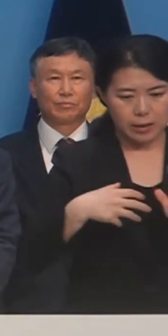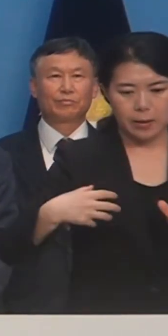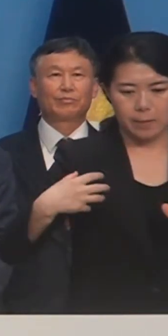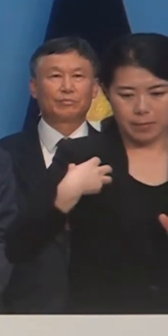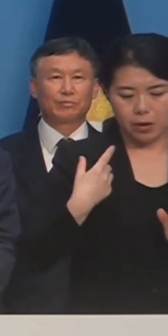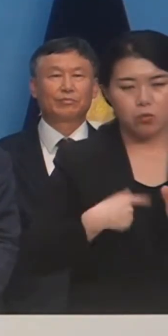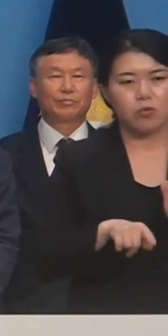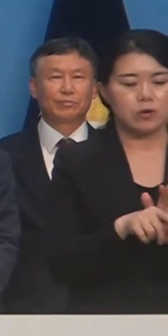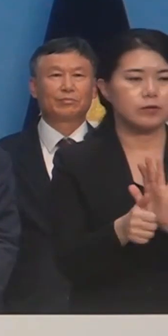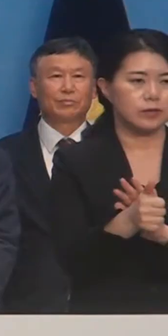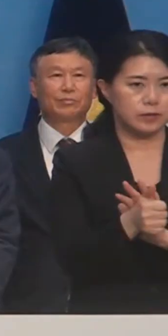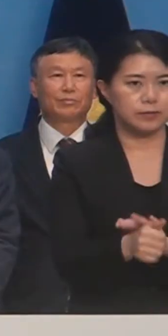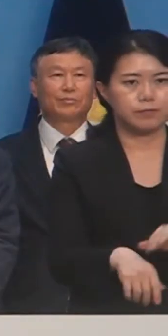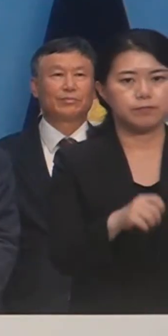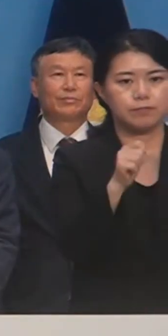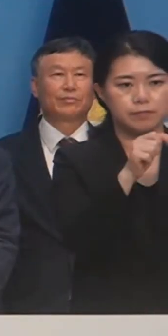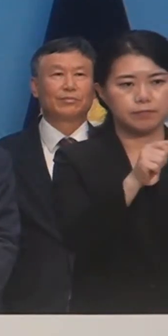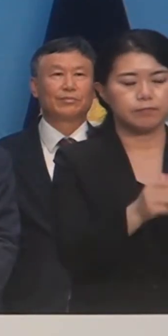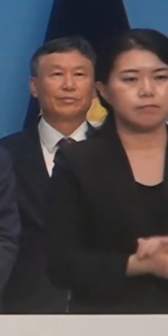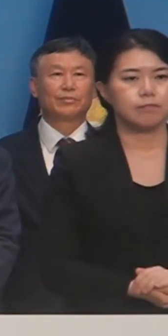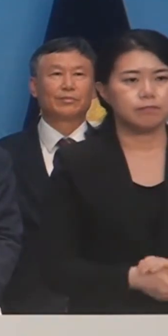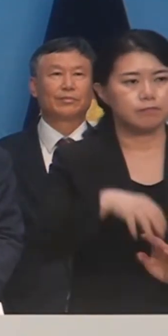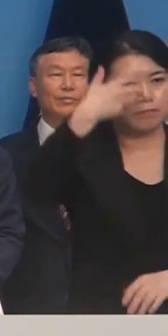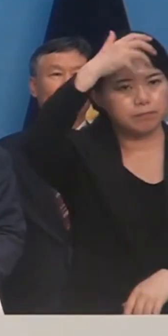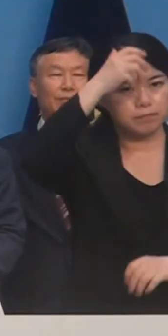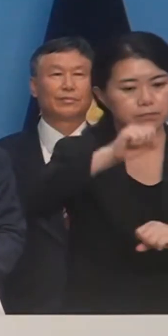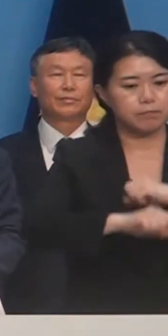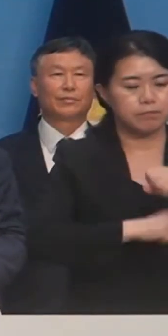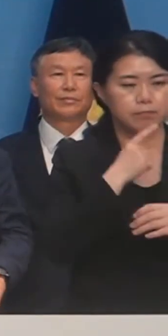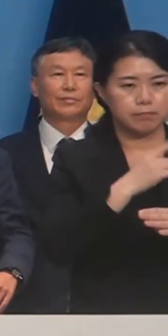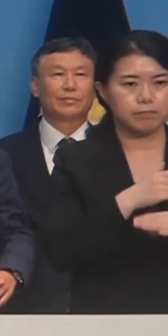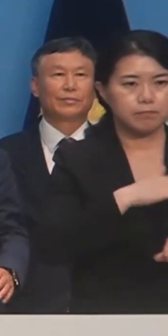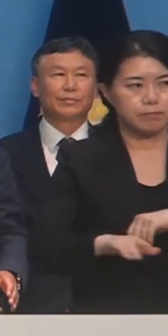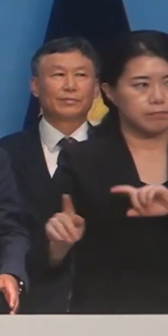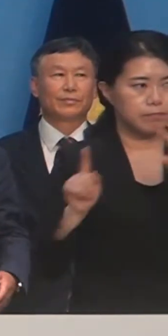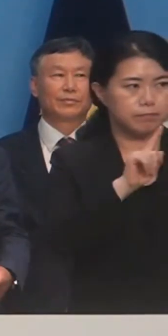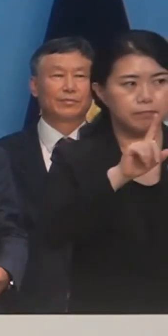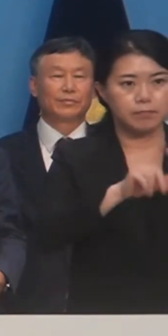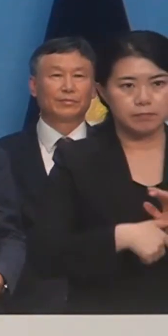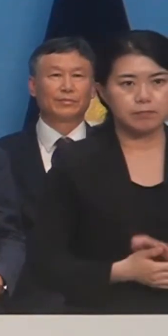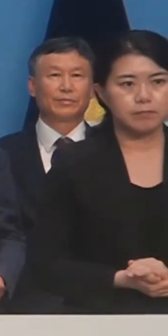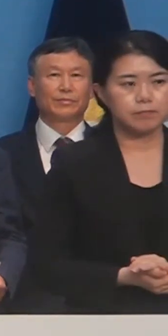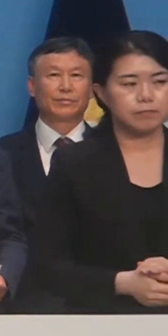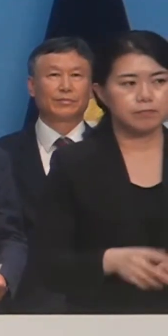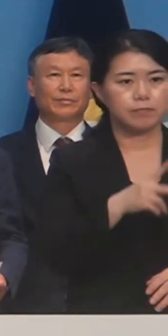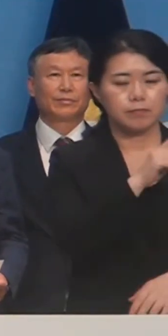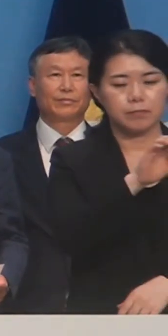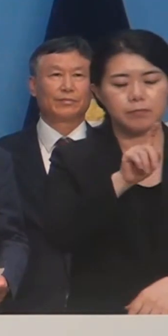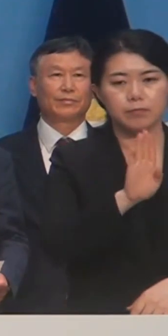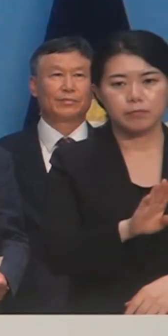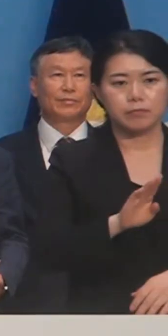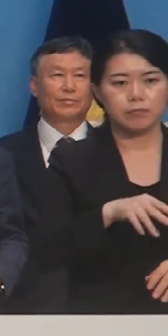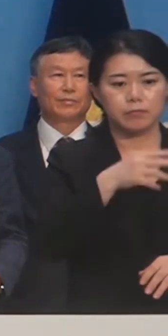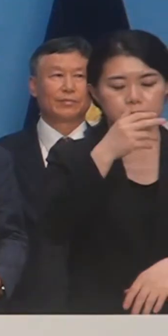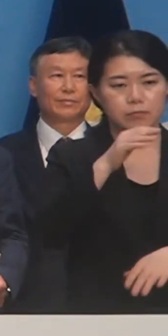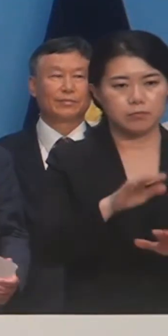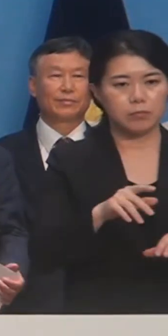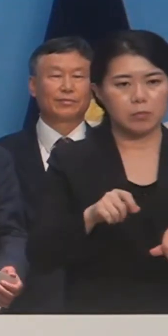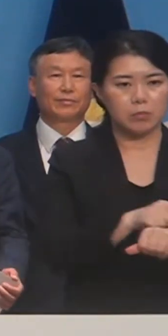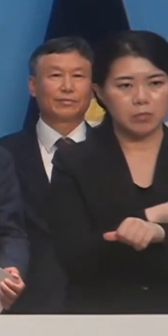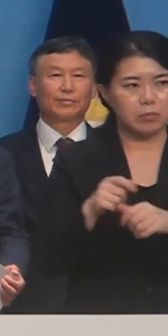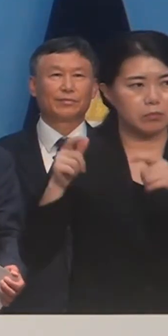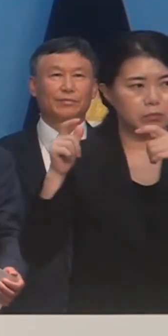맞기에 지지한다. 다섯째, 트럼프 자유민주주의 재건 시대에는 케이펙의 최강철을 미주